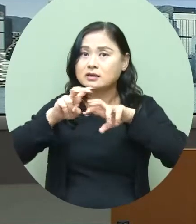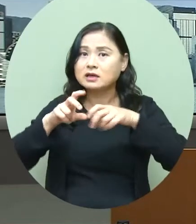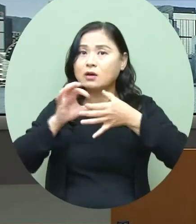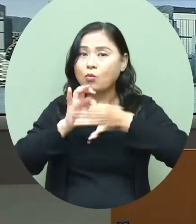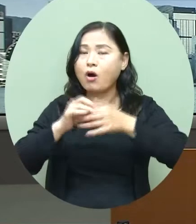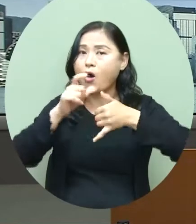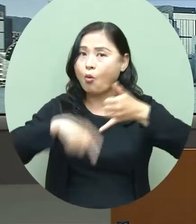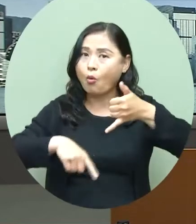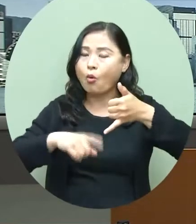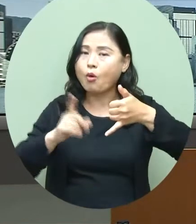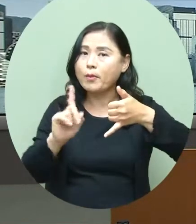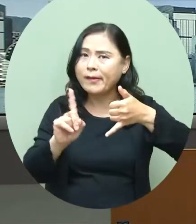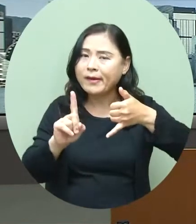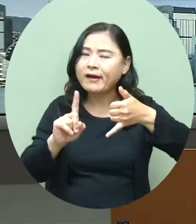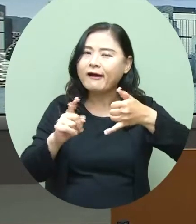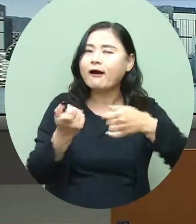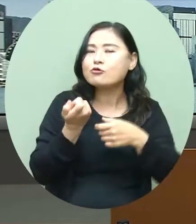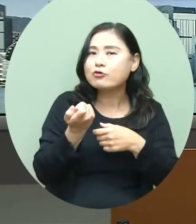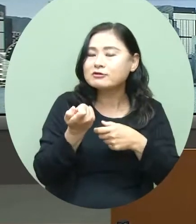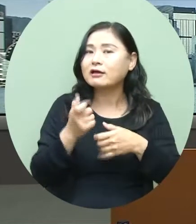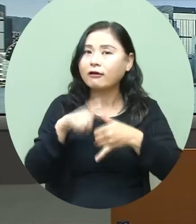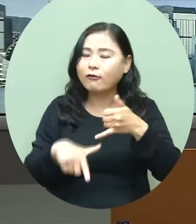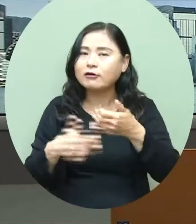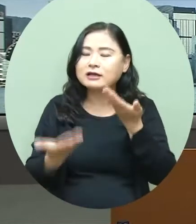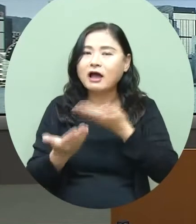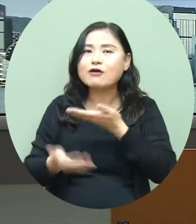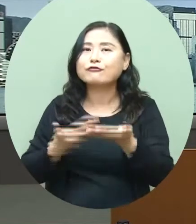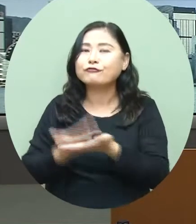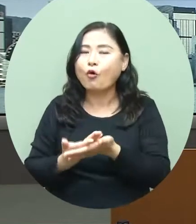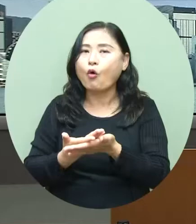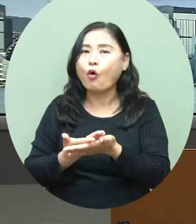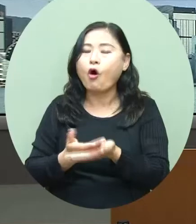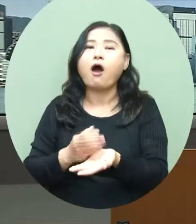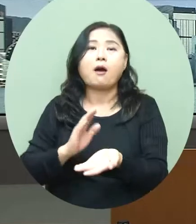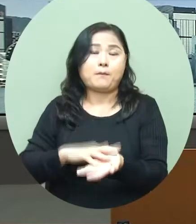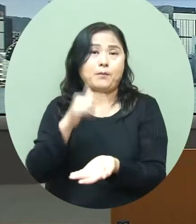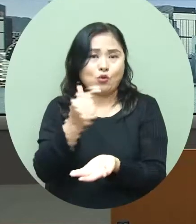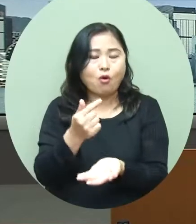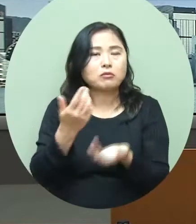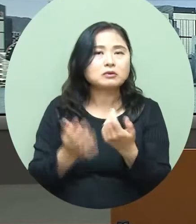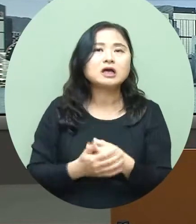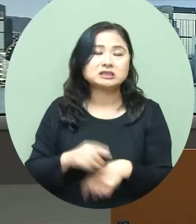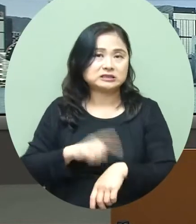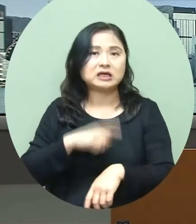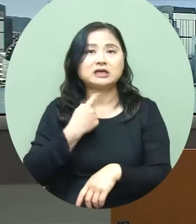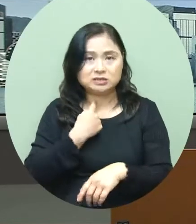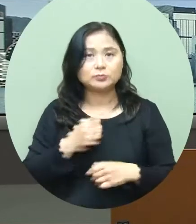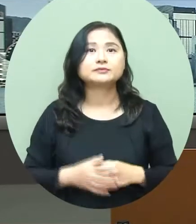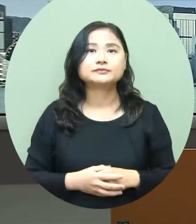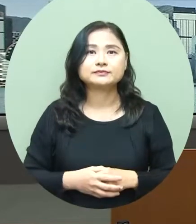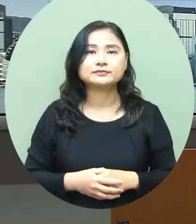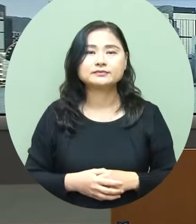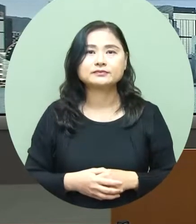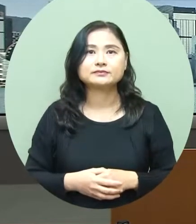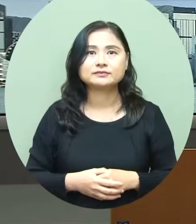recent cases or repositive cases. So this takes time. 下一題，呢邊呢位先生。 Next, the